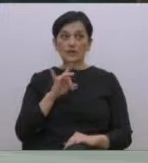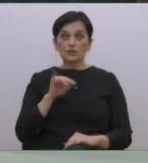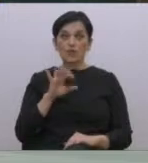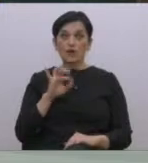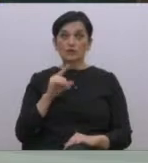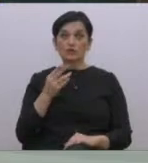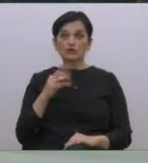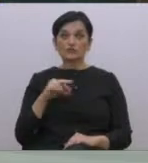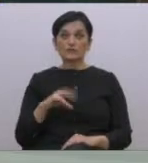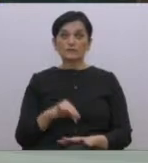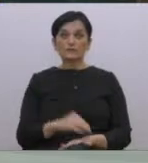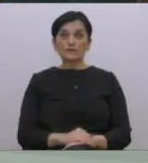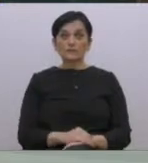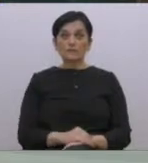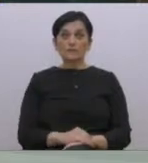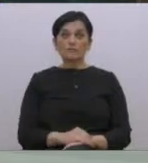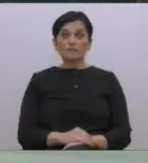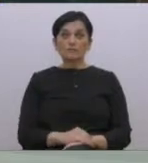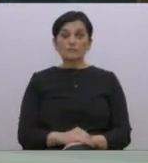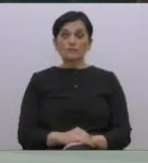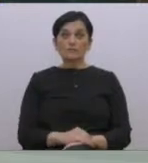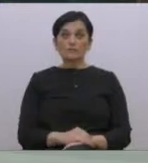ოხანაშვილი.